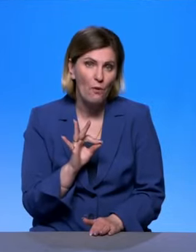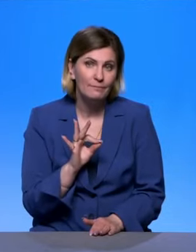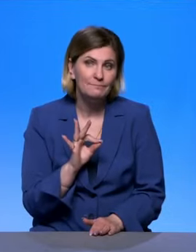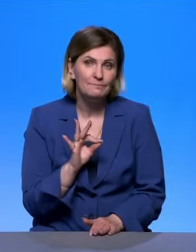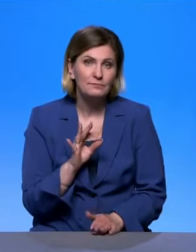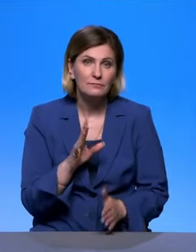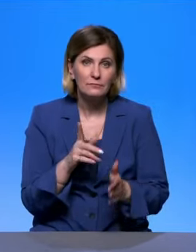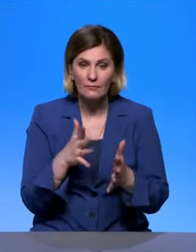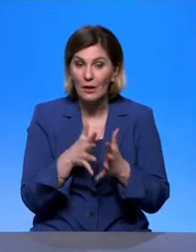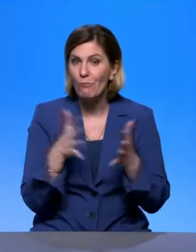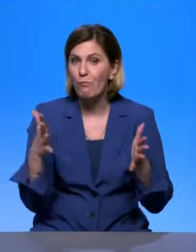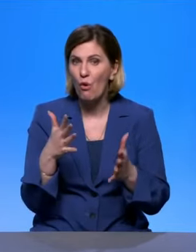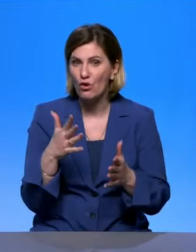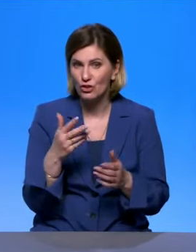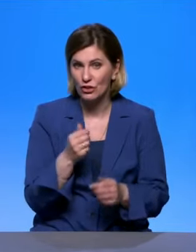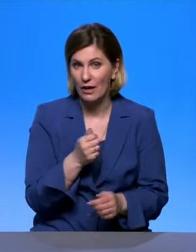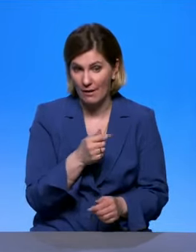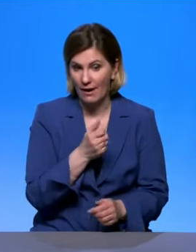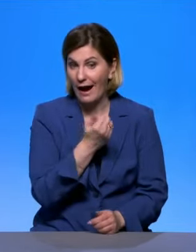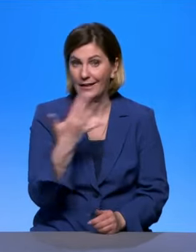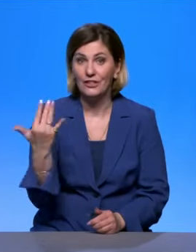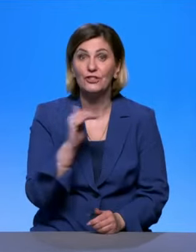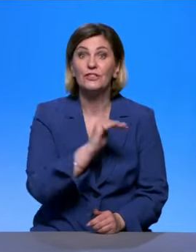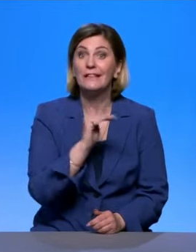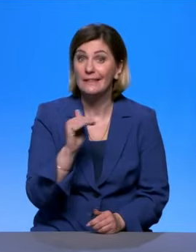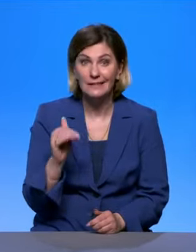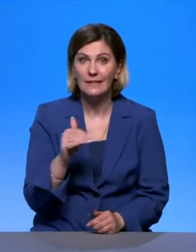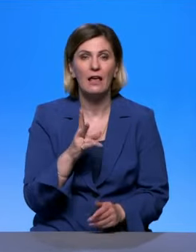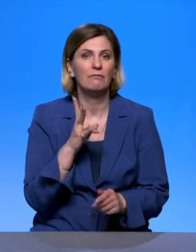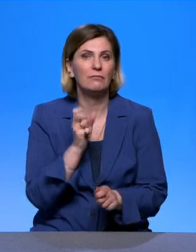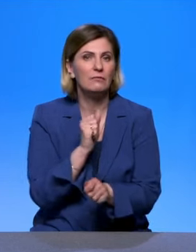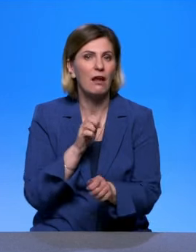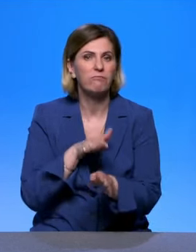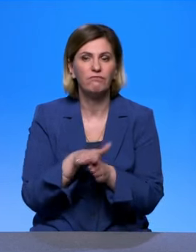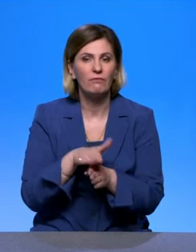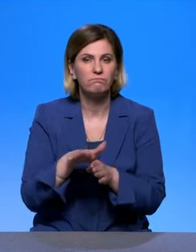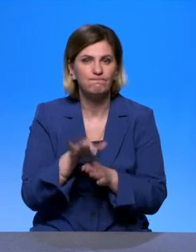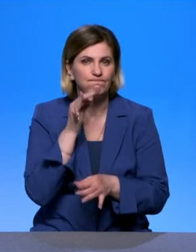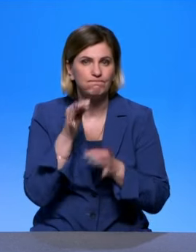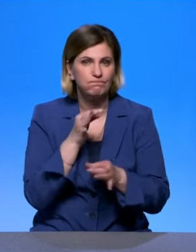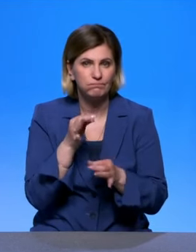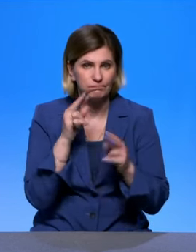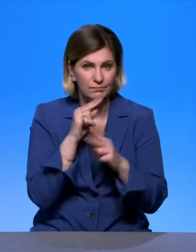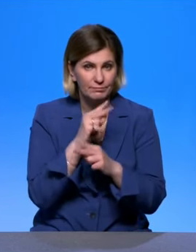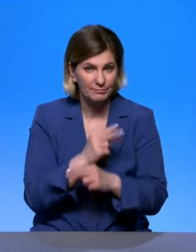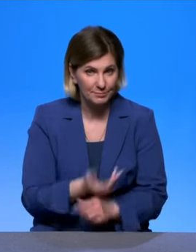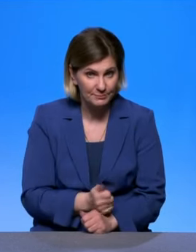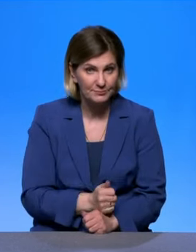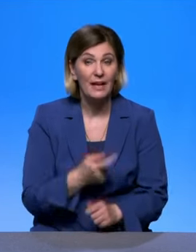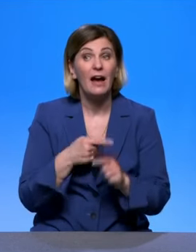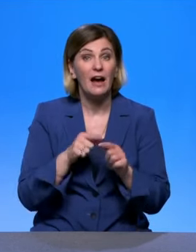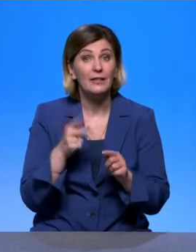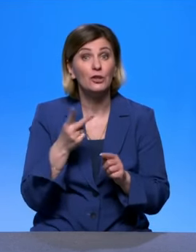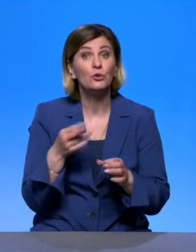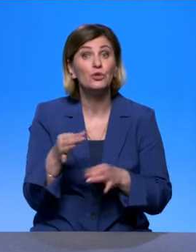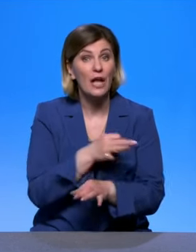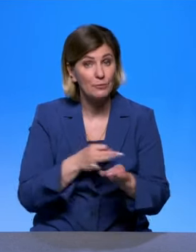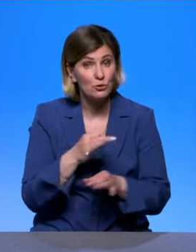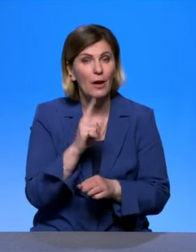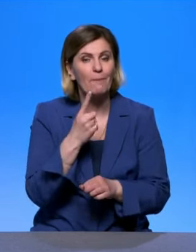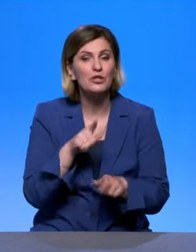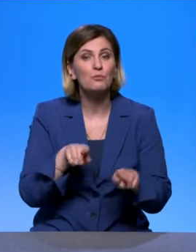значительная часть детей, к сожалению, с ними не справляется. Вот. И вот это действительно то, что надо обсуждать, почему это происходит, что